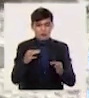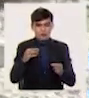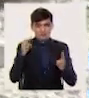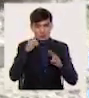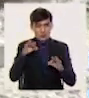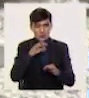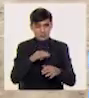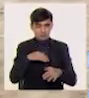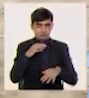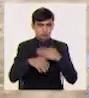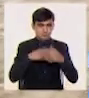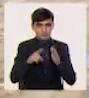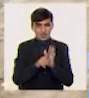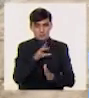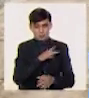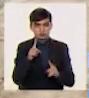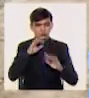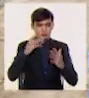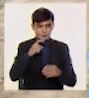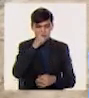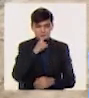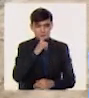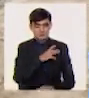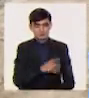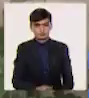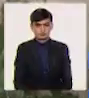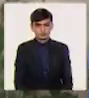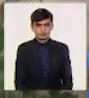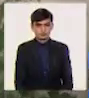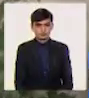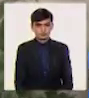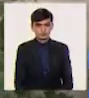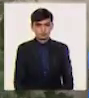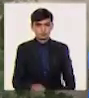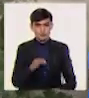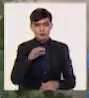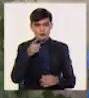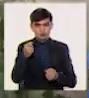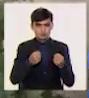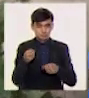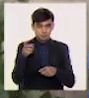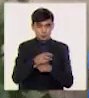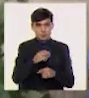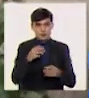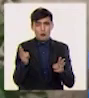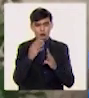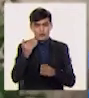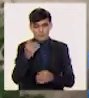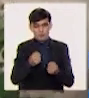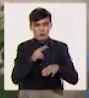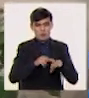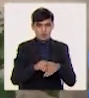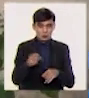асты абыр сабыр басталып кеткенде не болғанын түсінбей қалыпты. Қарасам пожарный машина закеп отыр, милиция машина, а не болды